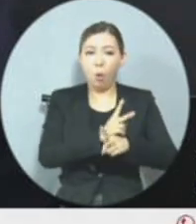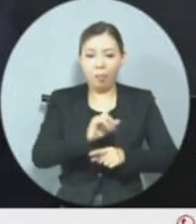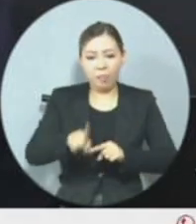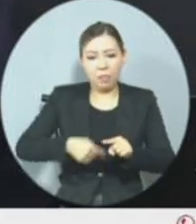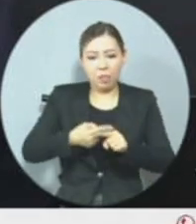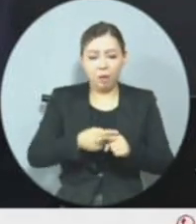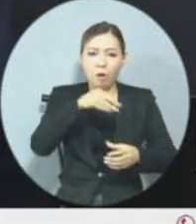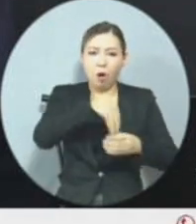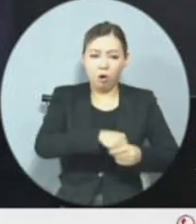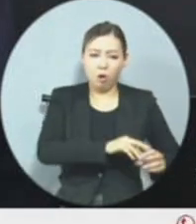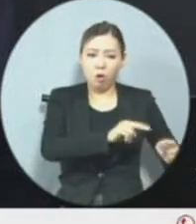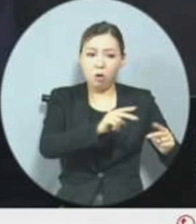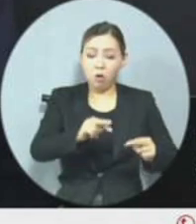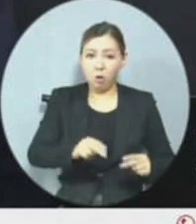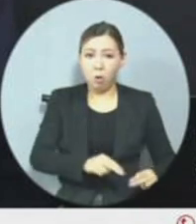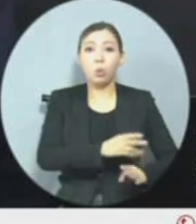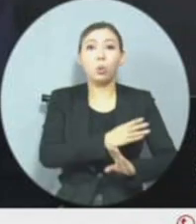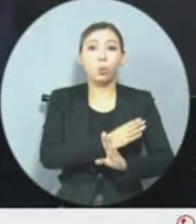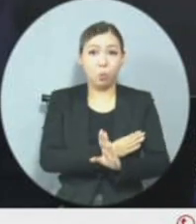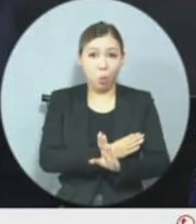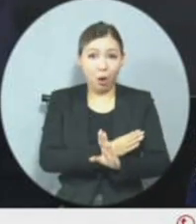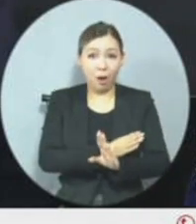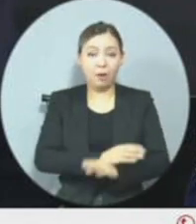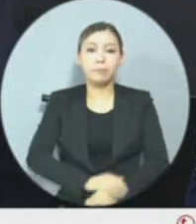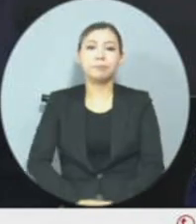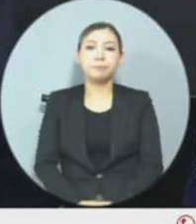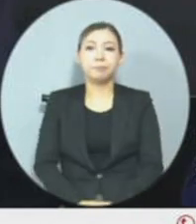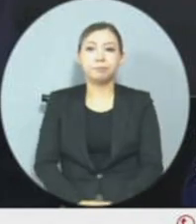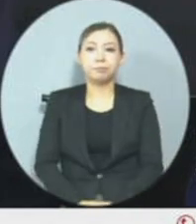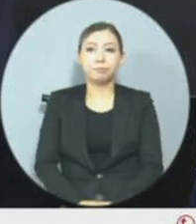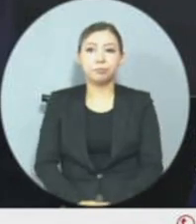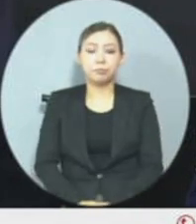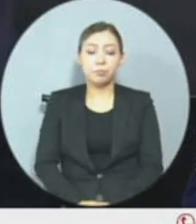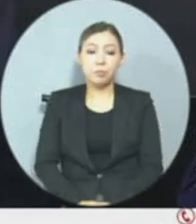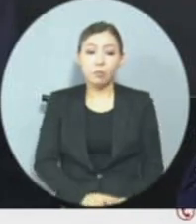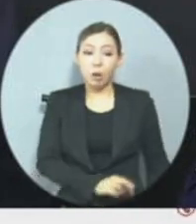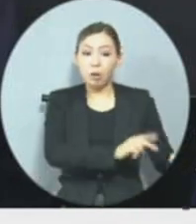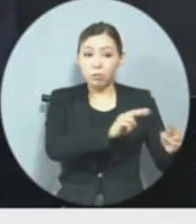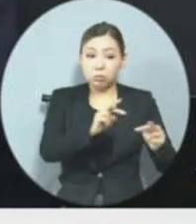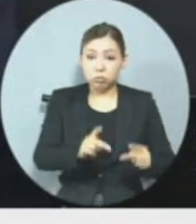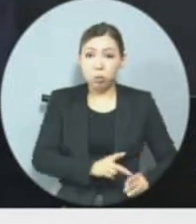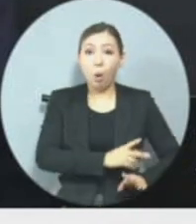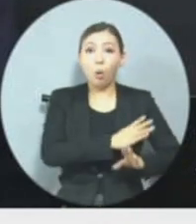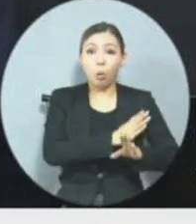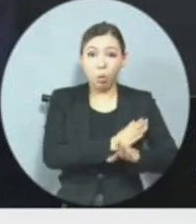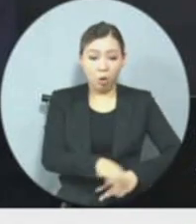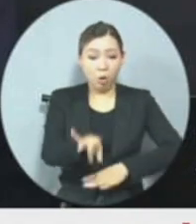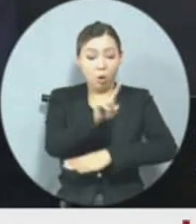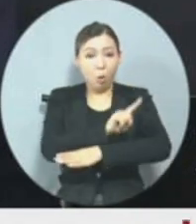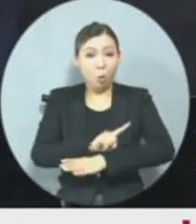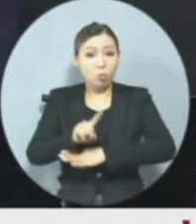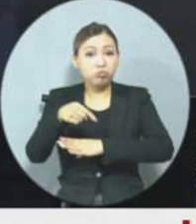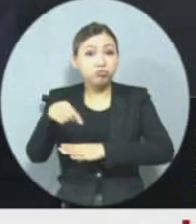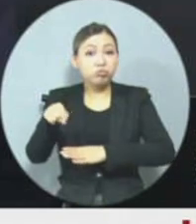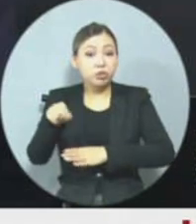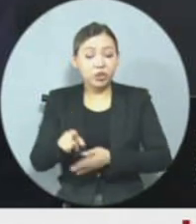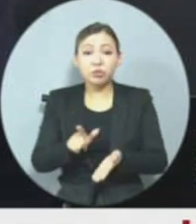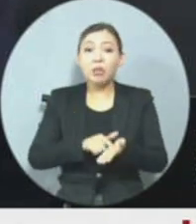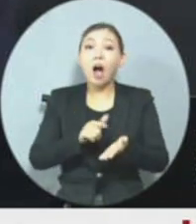оруулсан. Төрийн албаны хуулийнхаа нэмэлт өөрчлөлтийн үр дүнгээр шаардлагаар удирдлагын